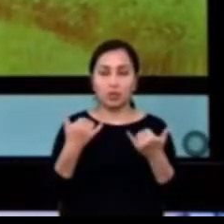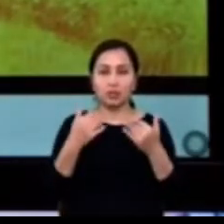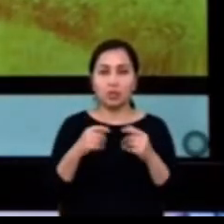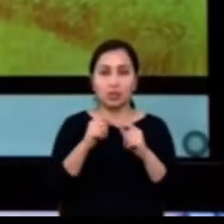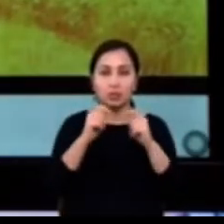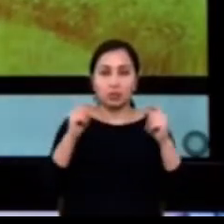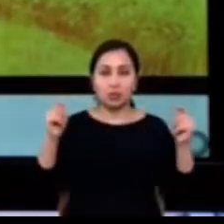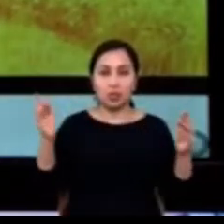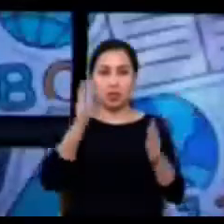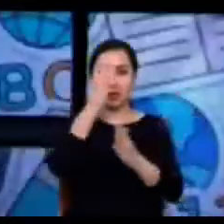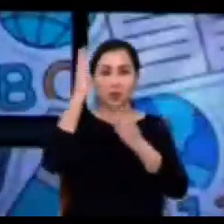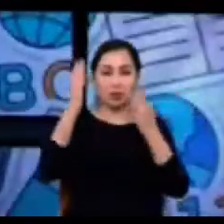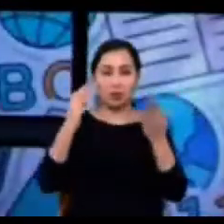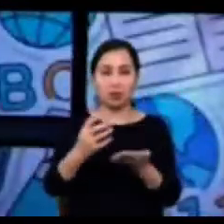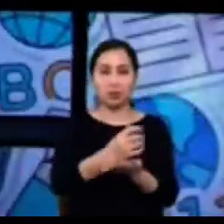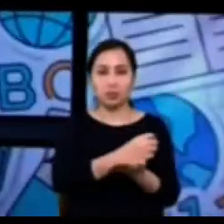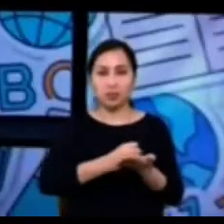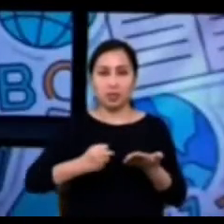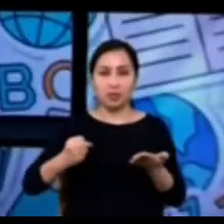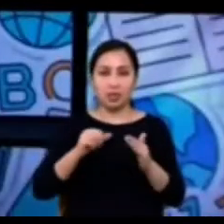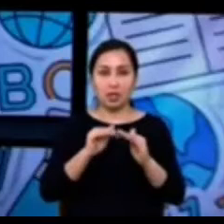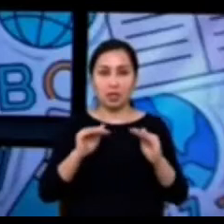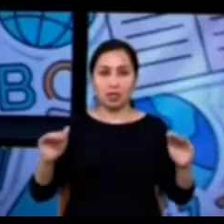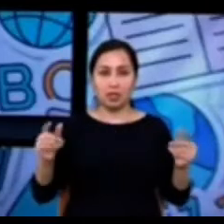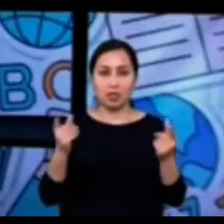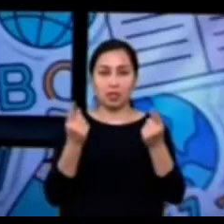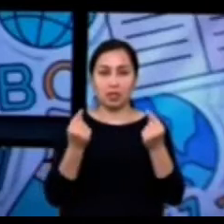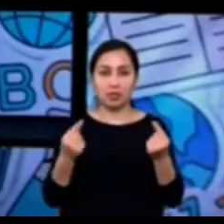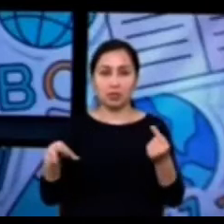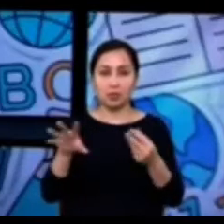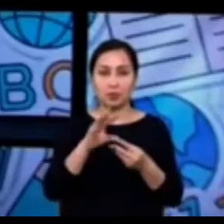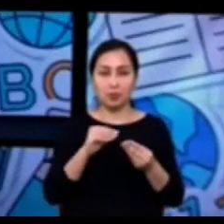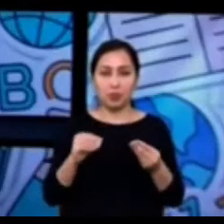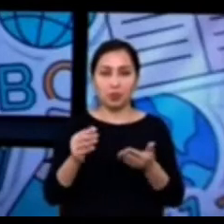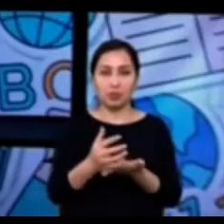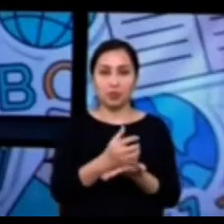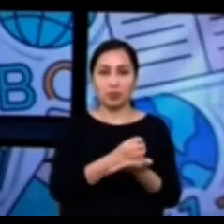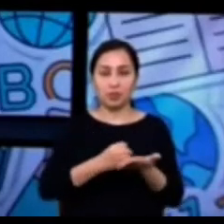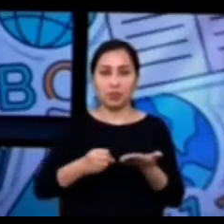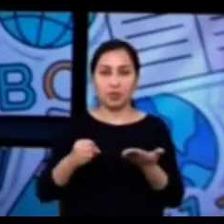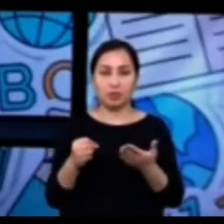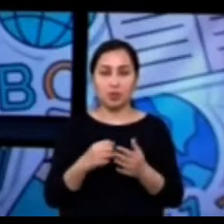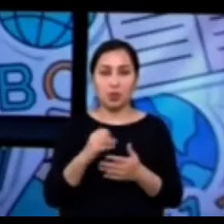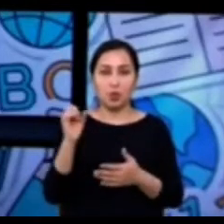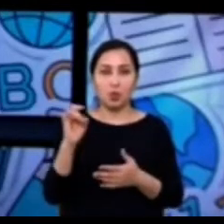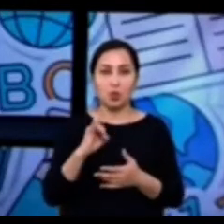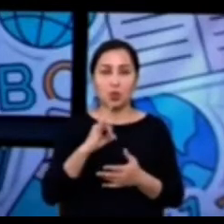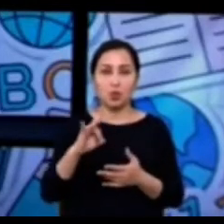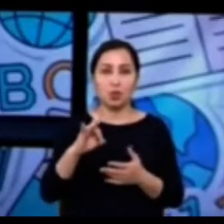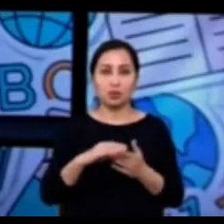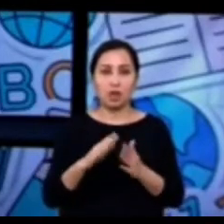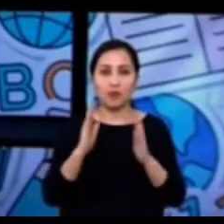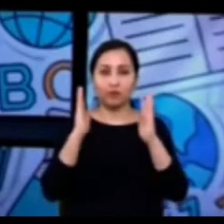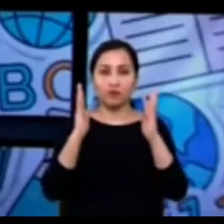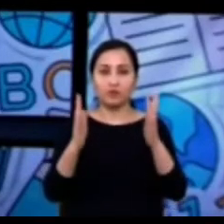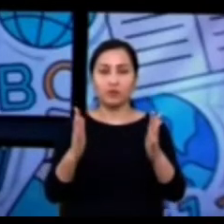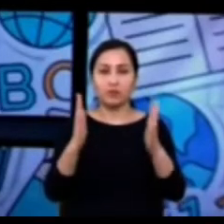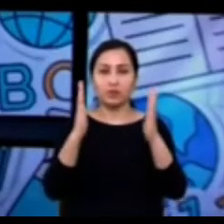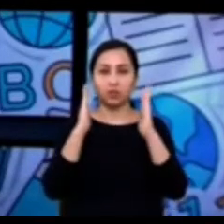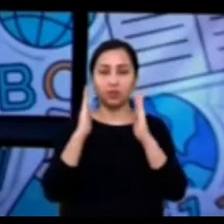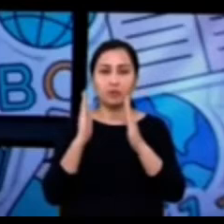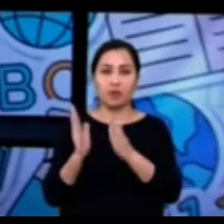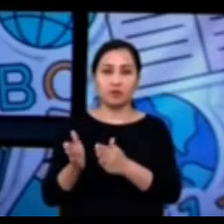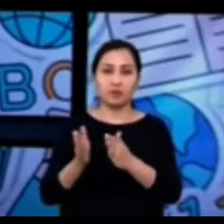природы собирай. Ребята, значит, где мы будем с вами собирать урожай? Правильно, в садах,